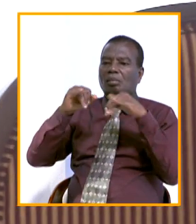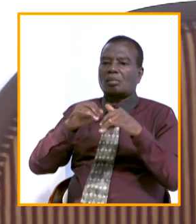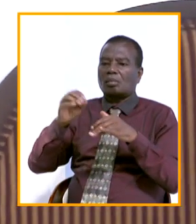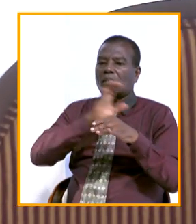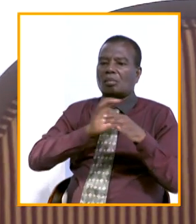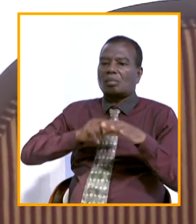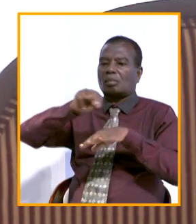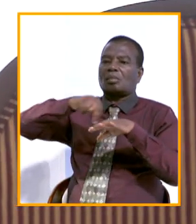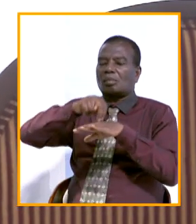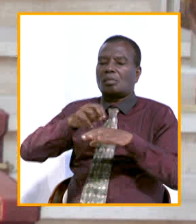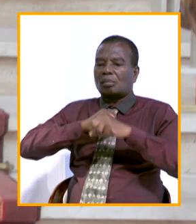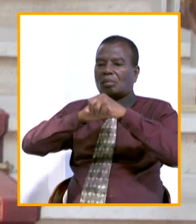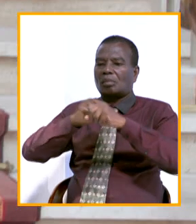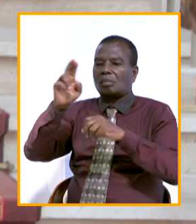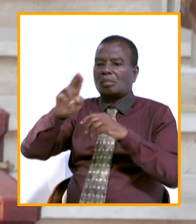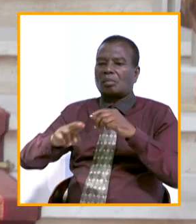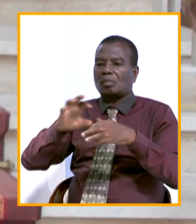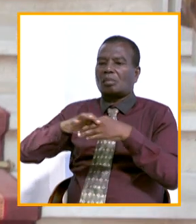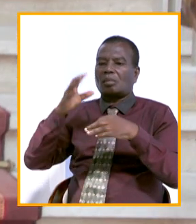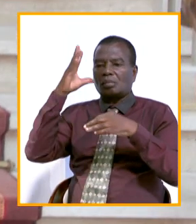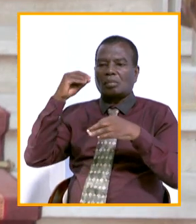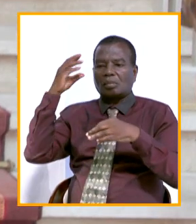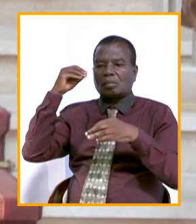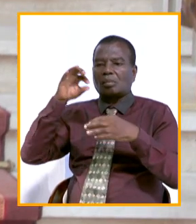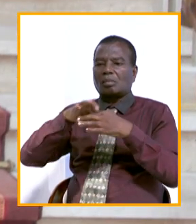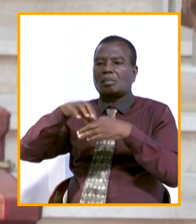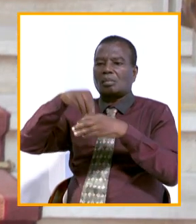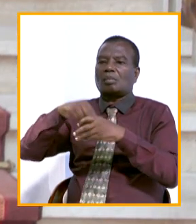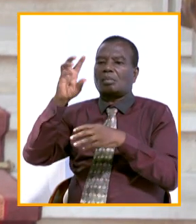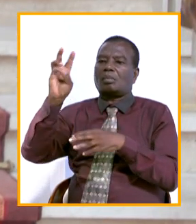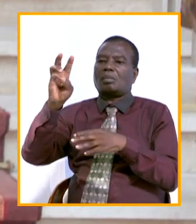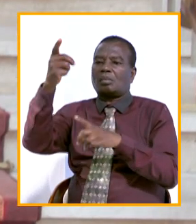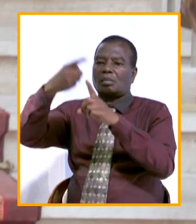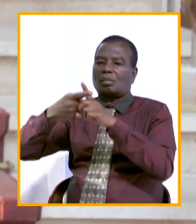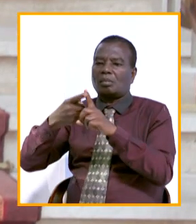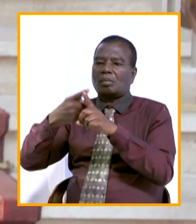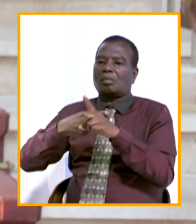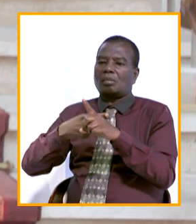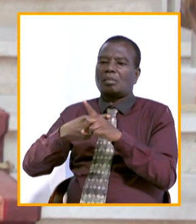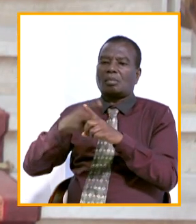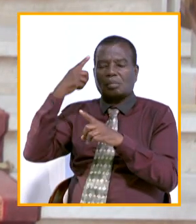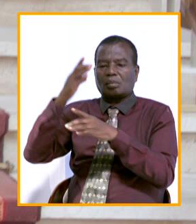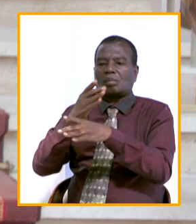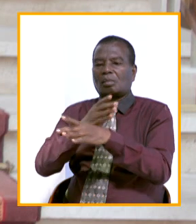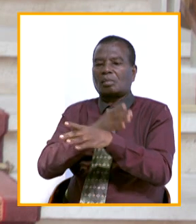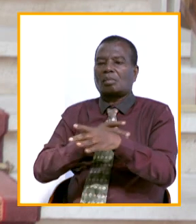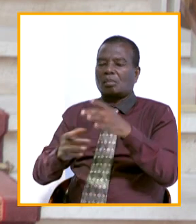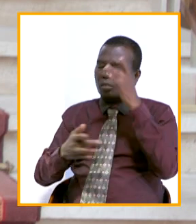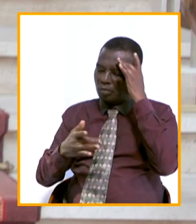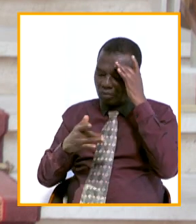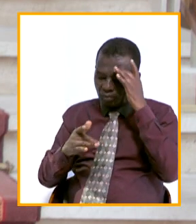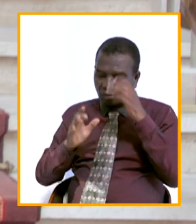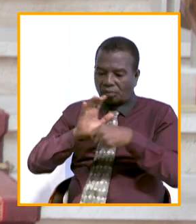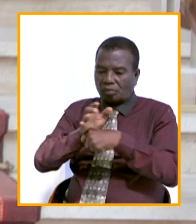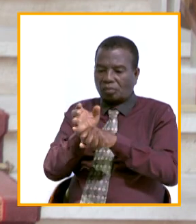sécurité des résultats de cette expérience dans un délai de 6 mois. Au titre de l'évolution de la maladie à